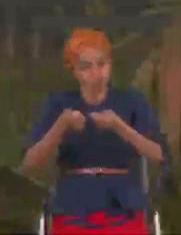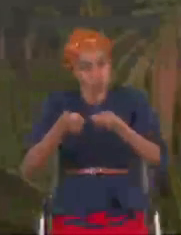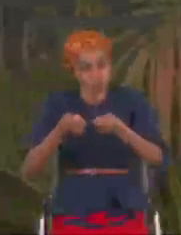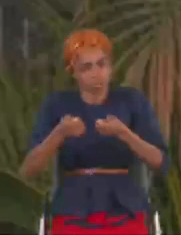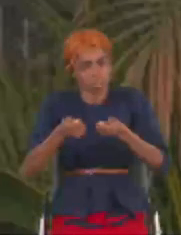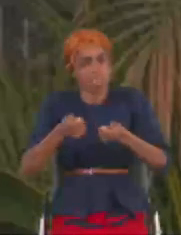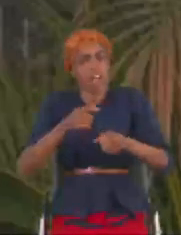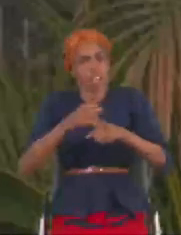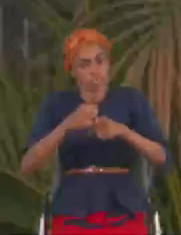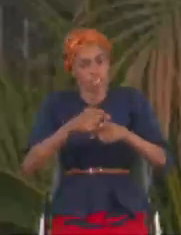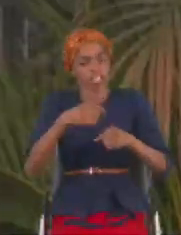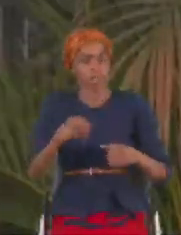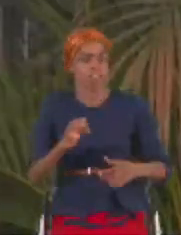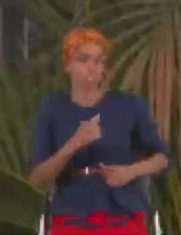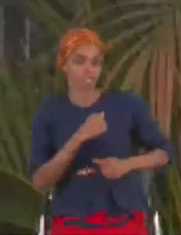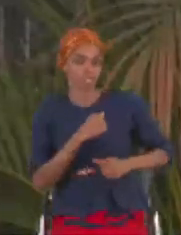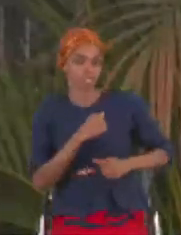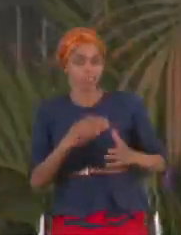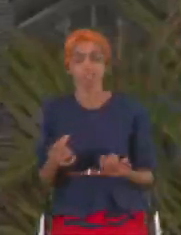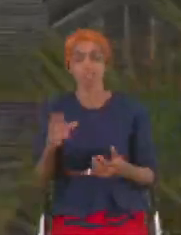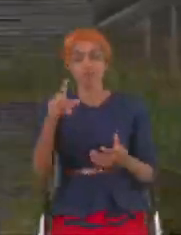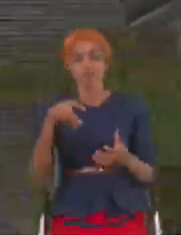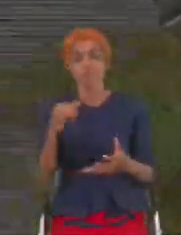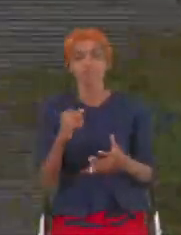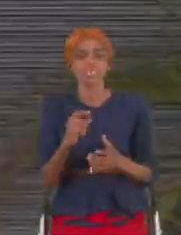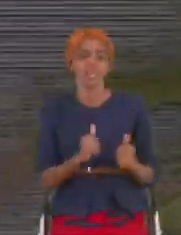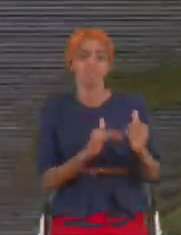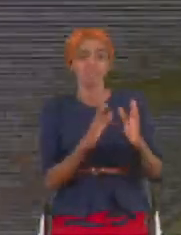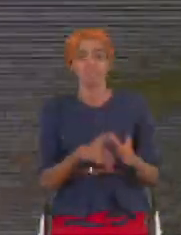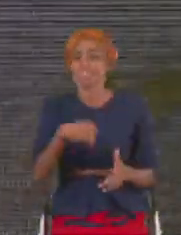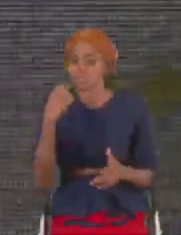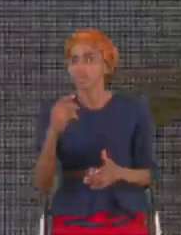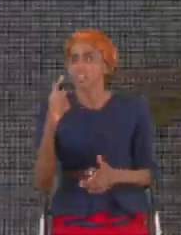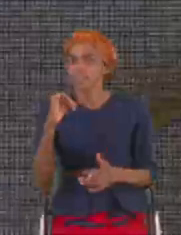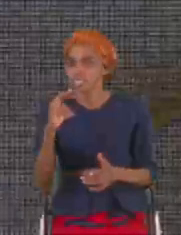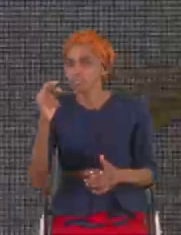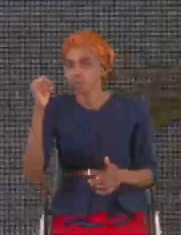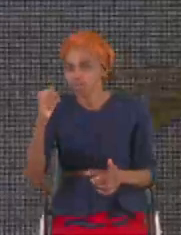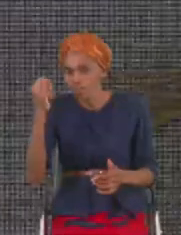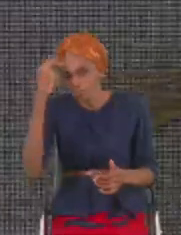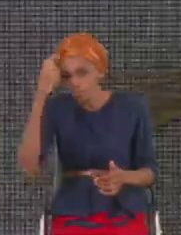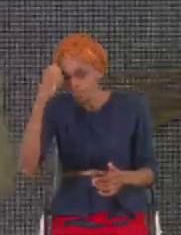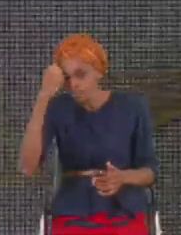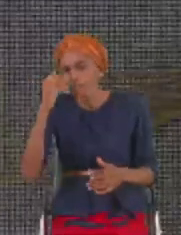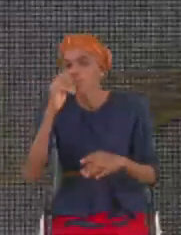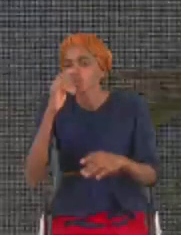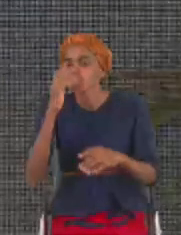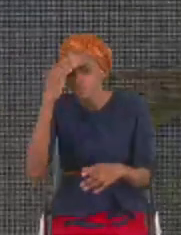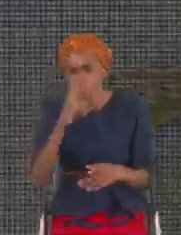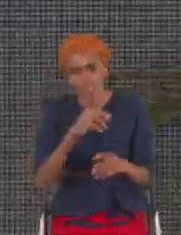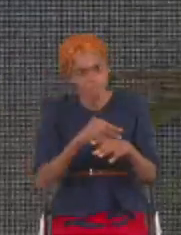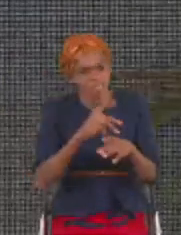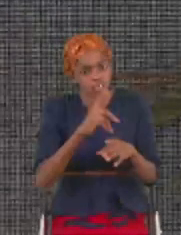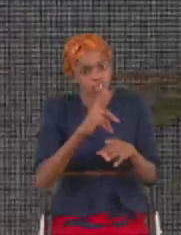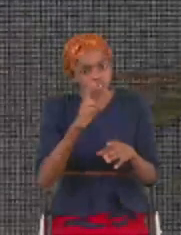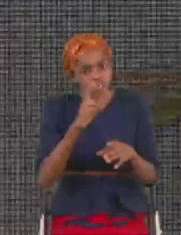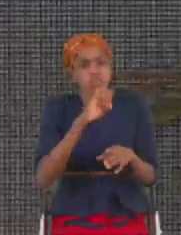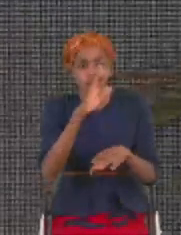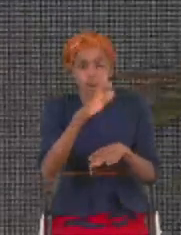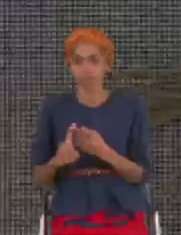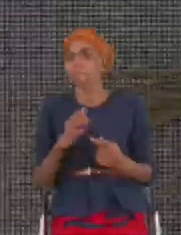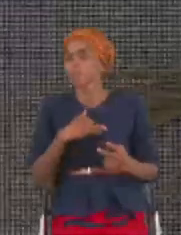soldat et la peau de paul alors à 10 timothée le ministère dans lequel tu as appelé il faut